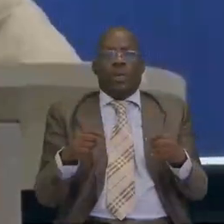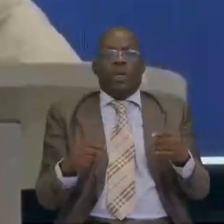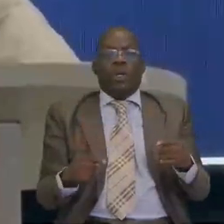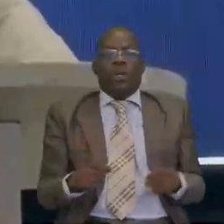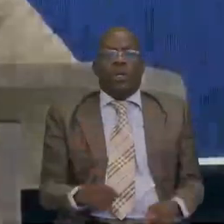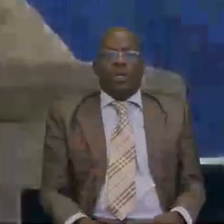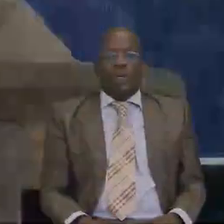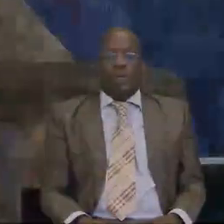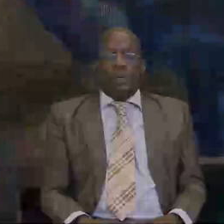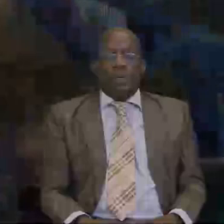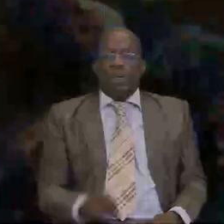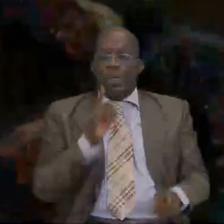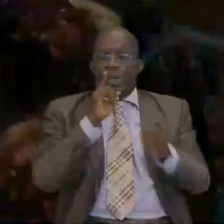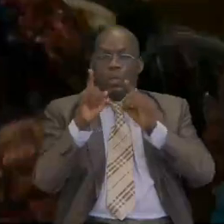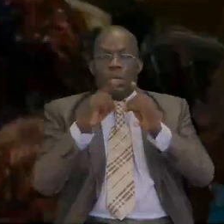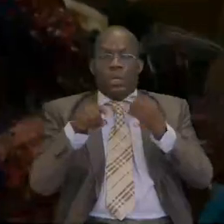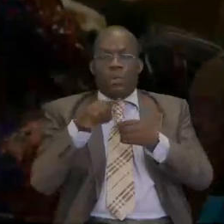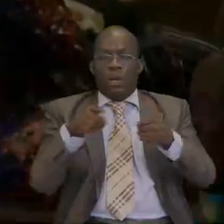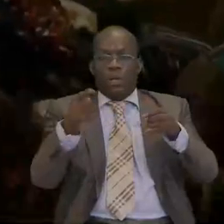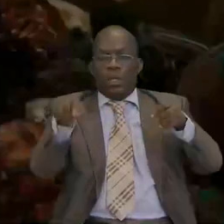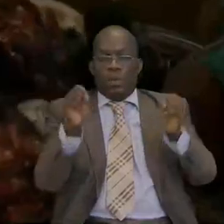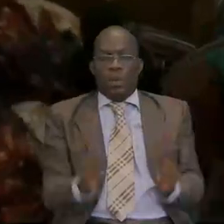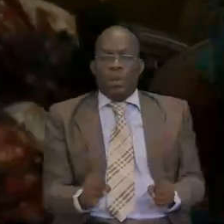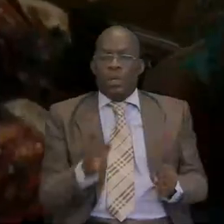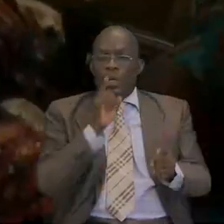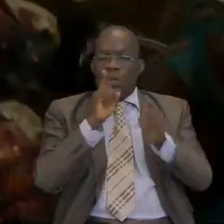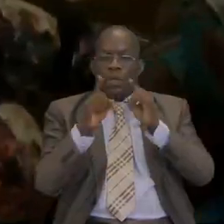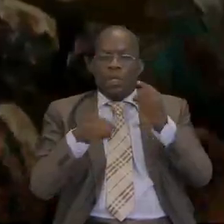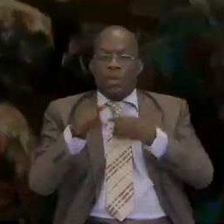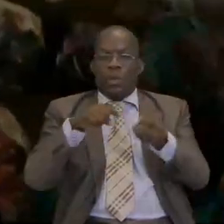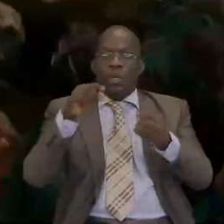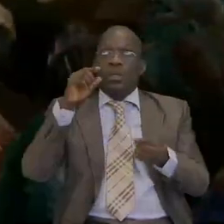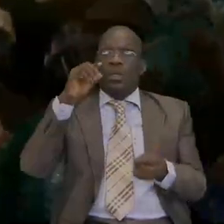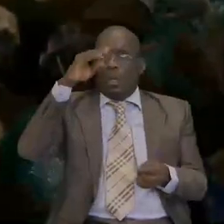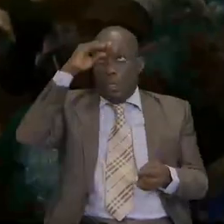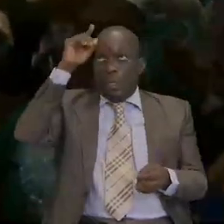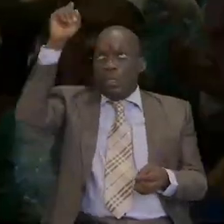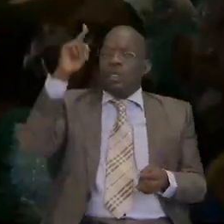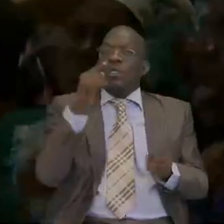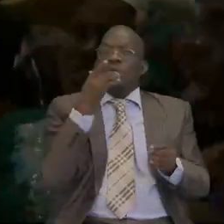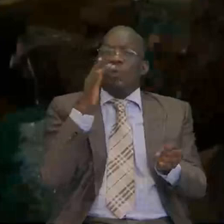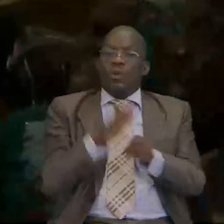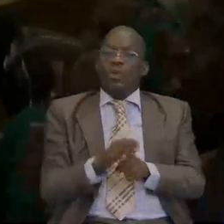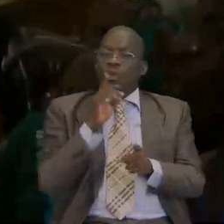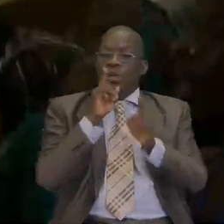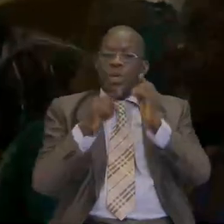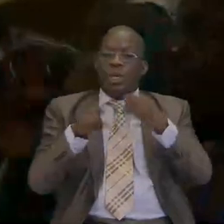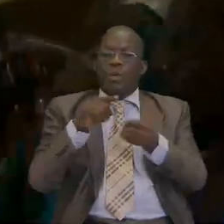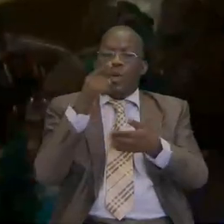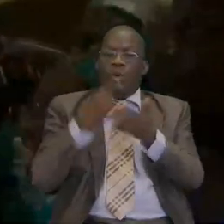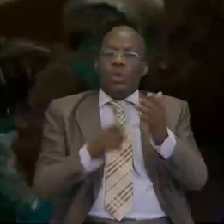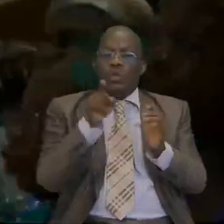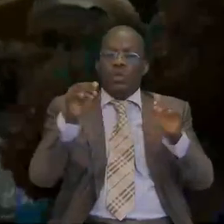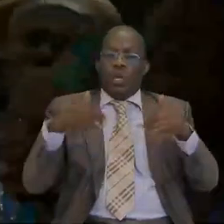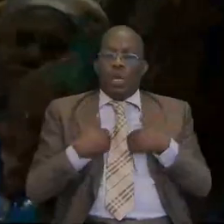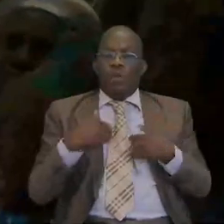Parle de la puissance. Parle de sa promesse. Parle de ce que tu as. Ne